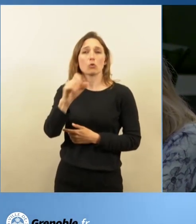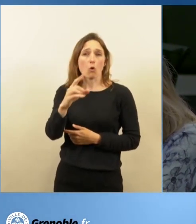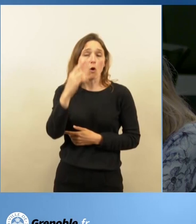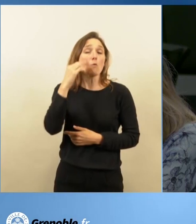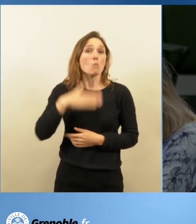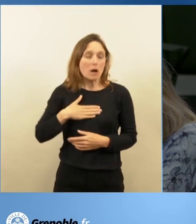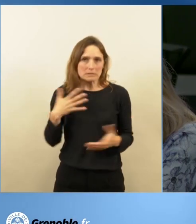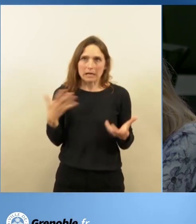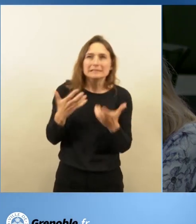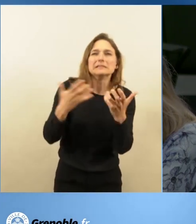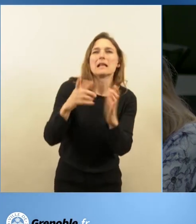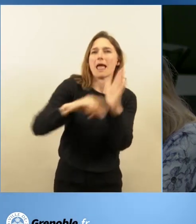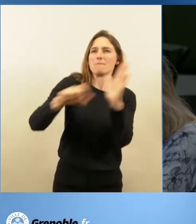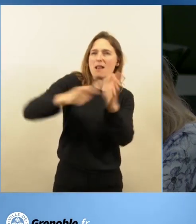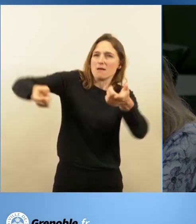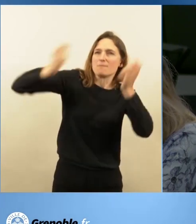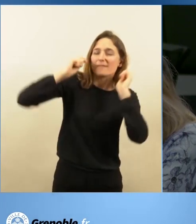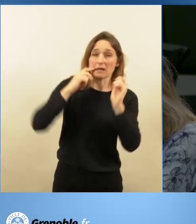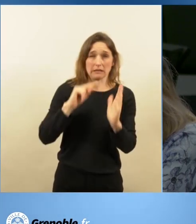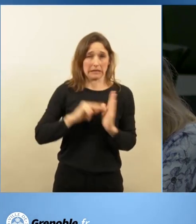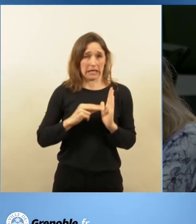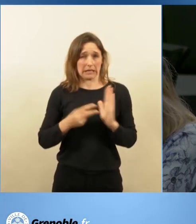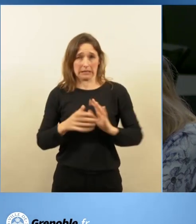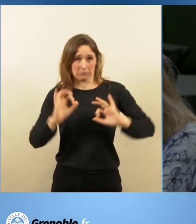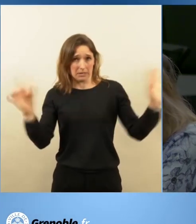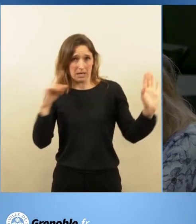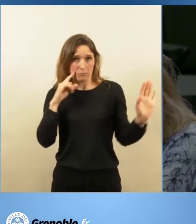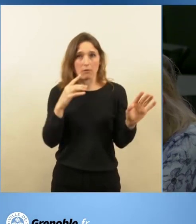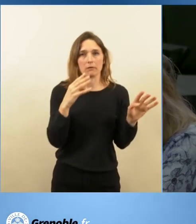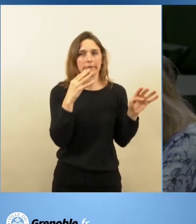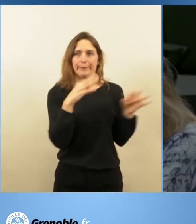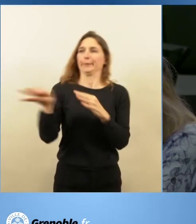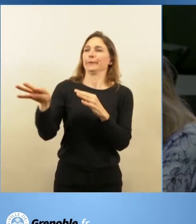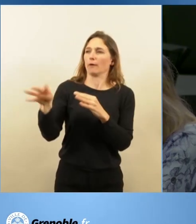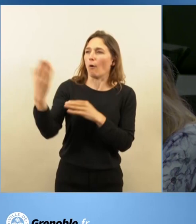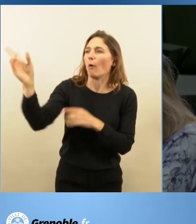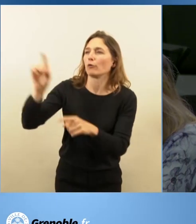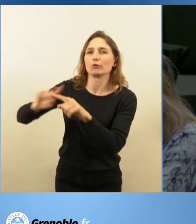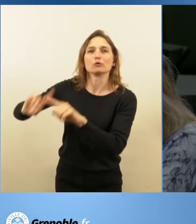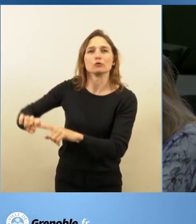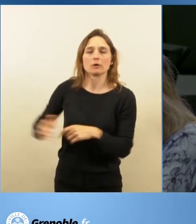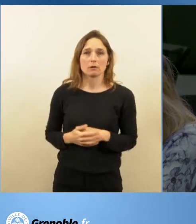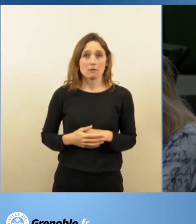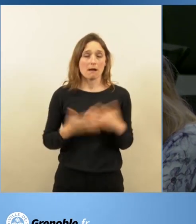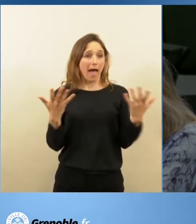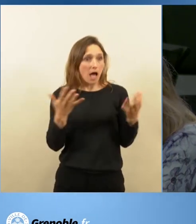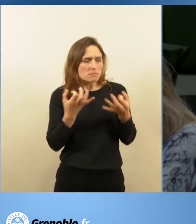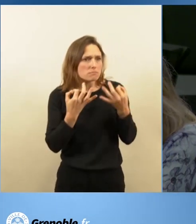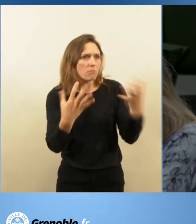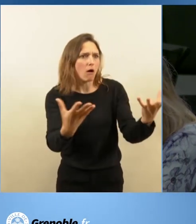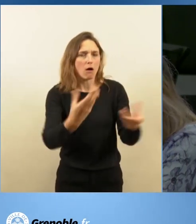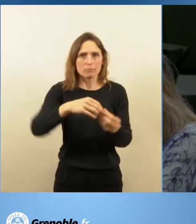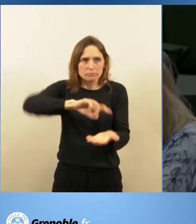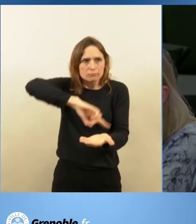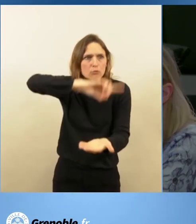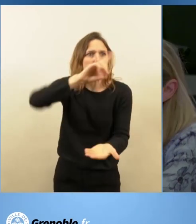c'est une technique pour détourner l'attention parce que si ce temps monsieur fristot et cet argent parce que